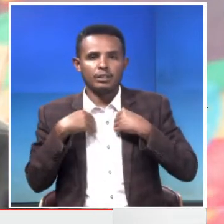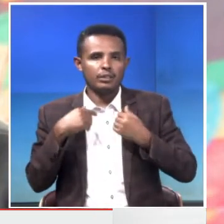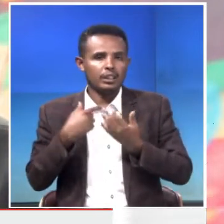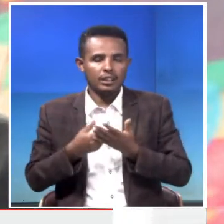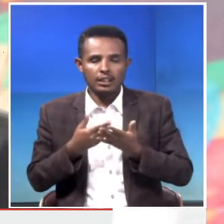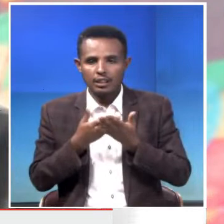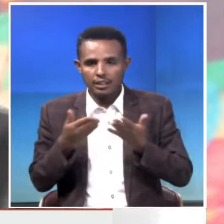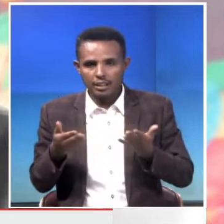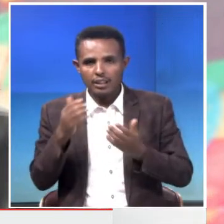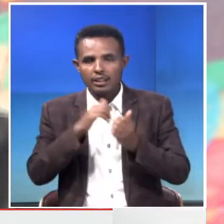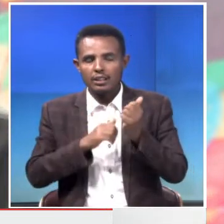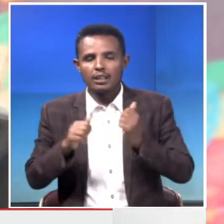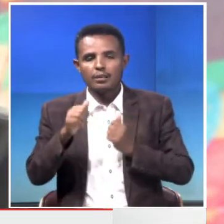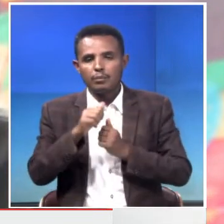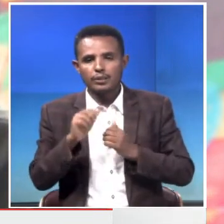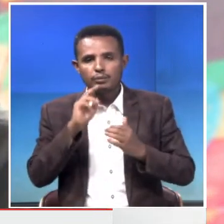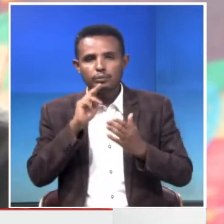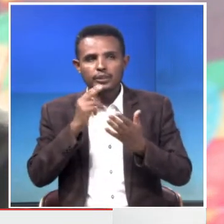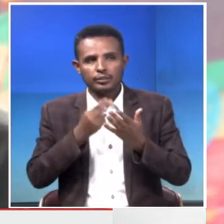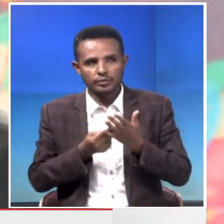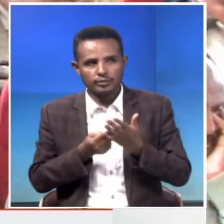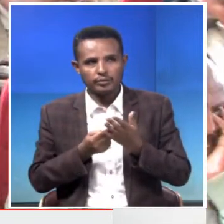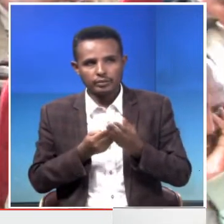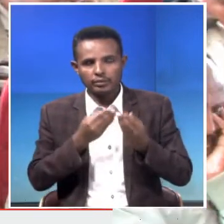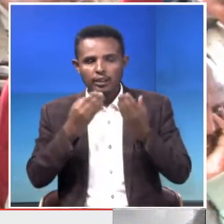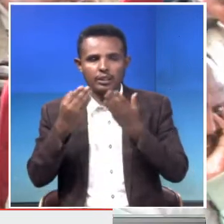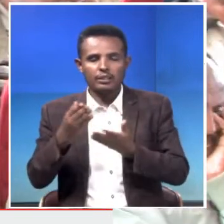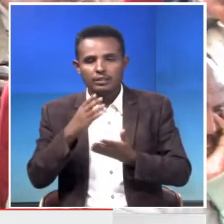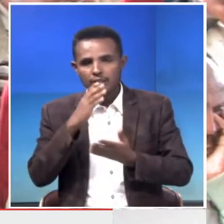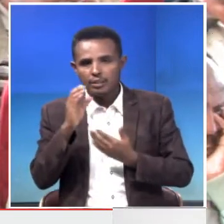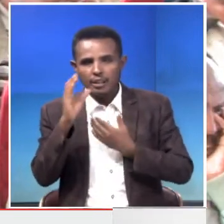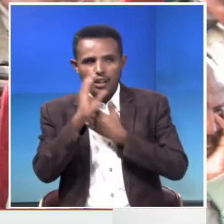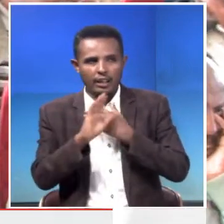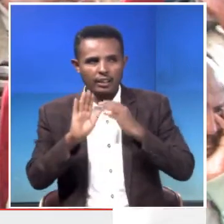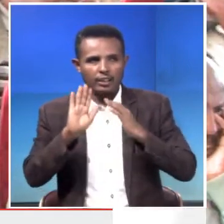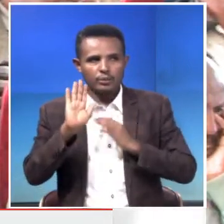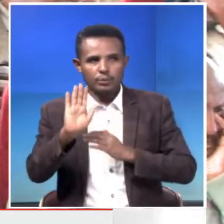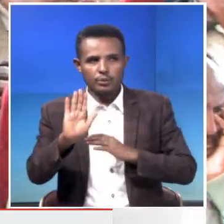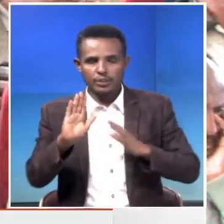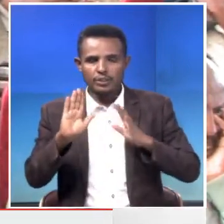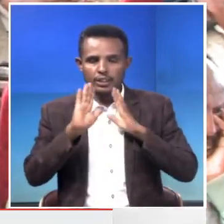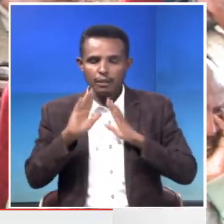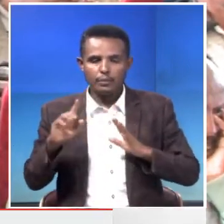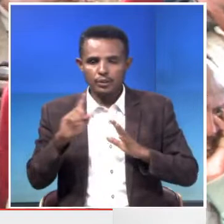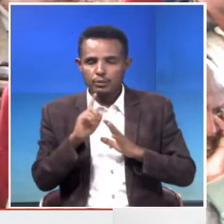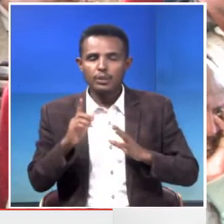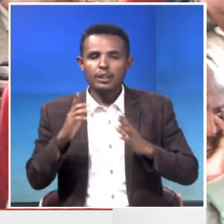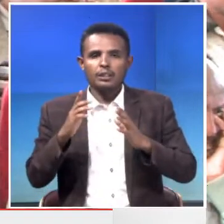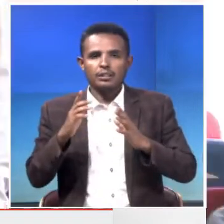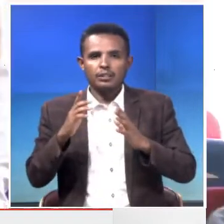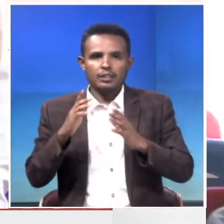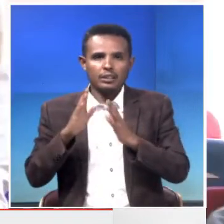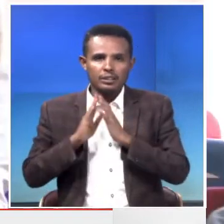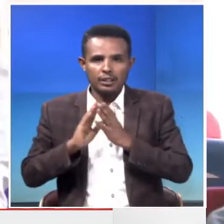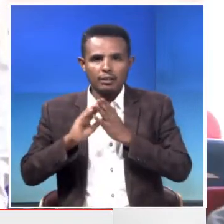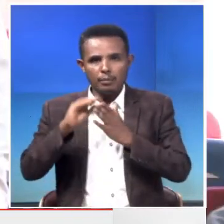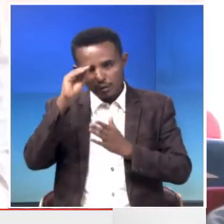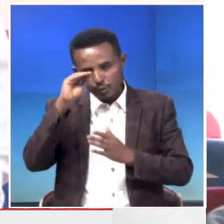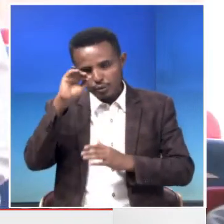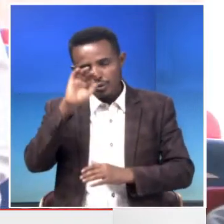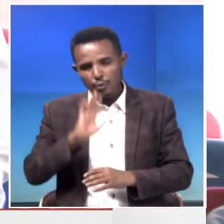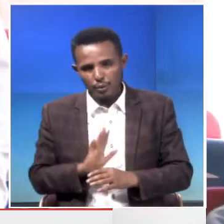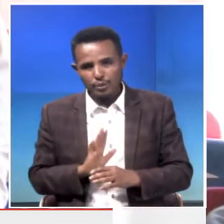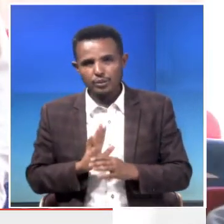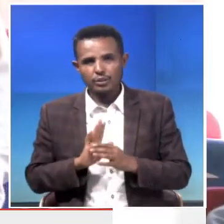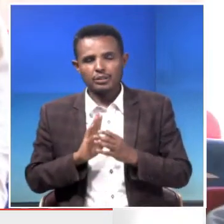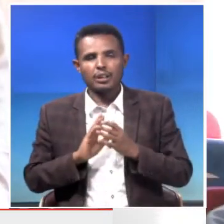ይሄንን እናንተ ቀድማችሁ መረጃ አልሰጣችሁም ነው። ሀገሪቱ ሰላም እንድትሆን የተማሩ ሰዎች ሳይማሩ ያስተማሩ ሰዎችን መገልገል